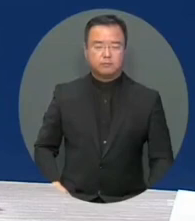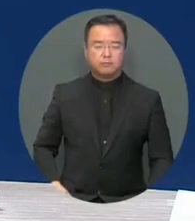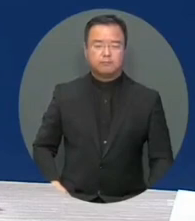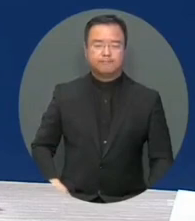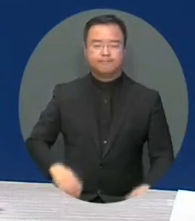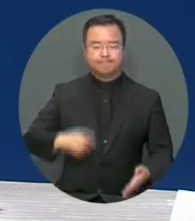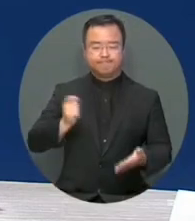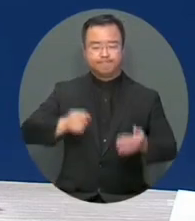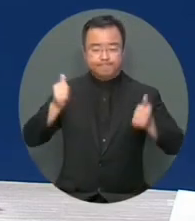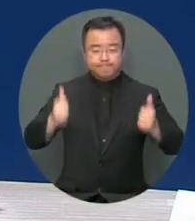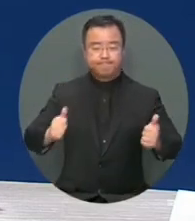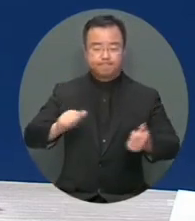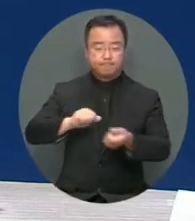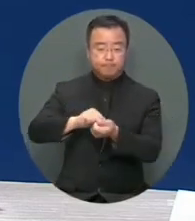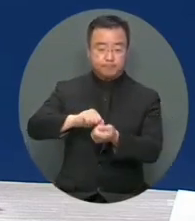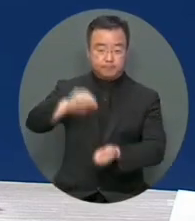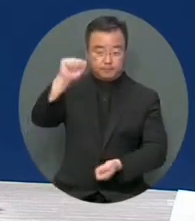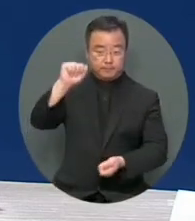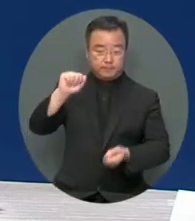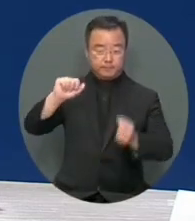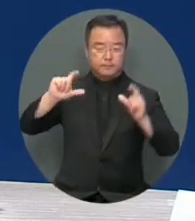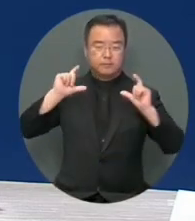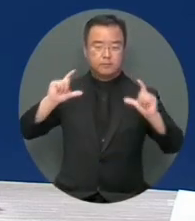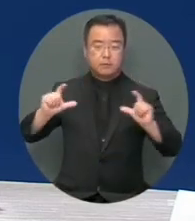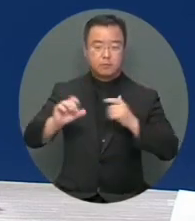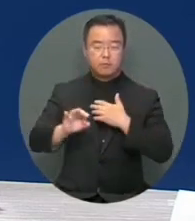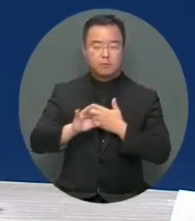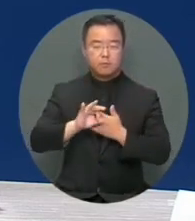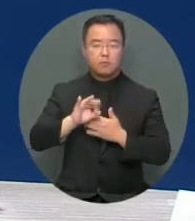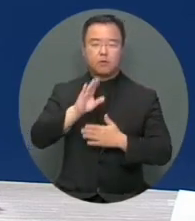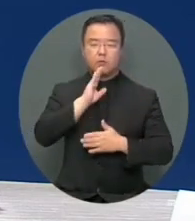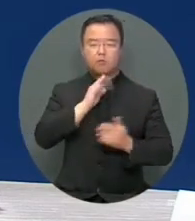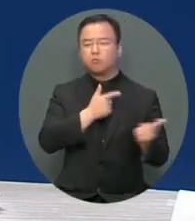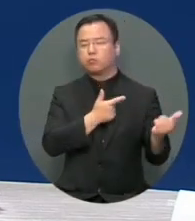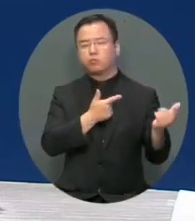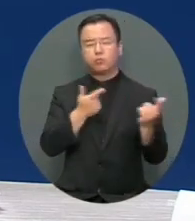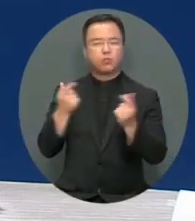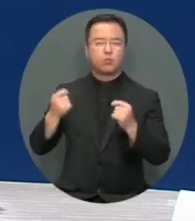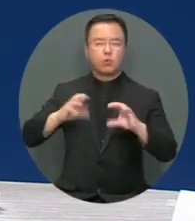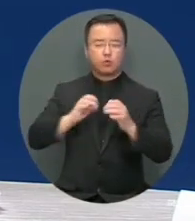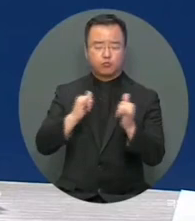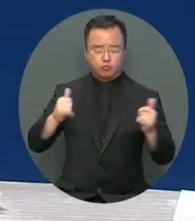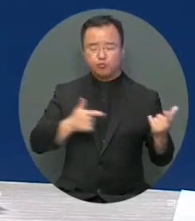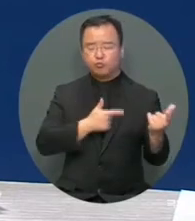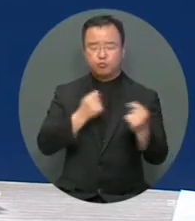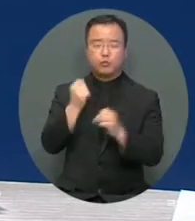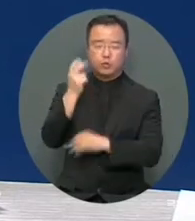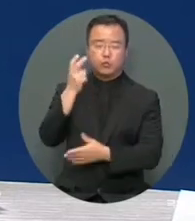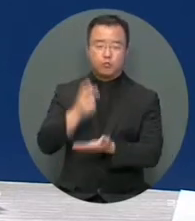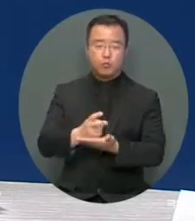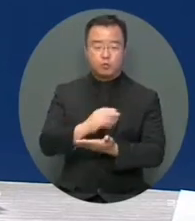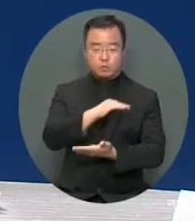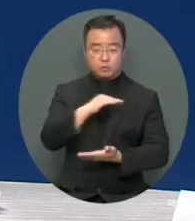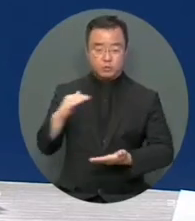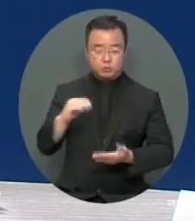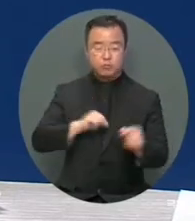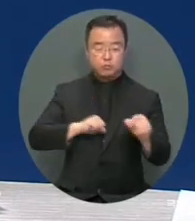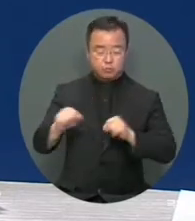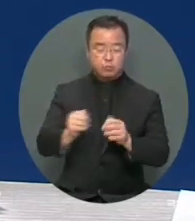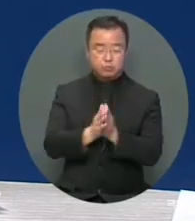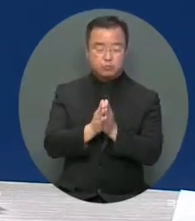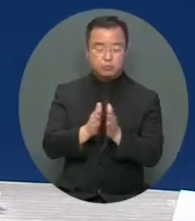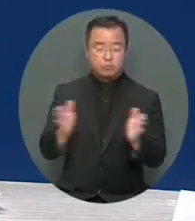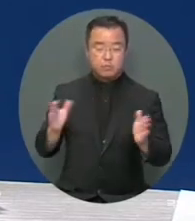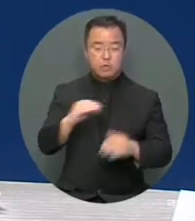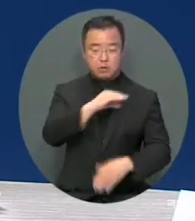법관이 발부한 영장에 대해서는 그건 다른 국민들과 똑같이 같은 원칙에서 집행되는 것이